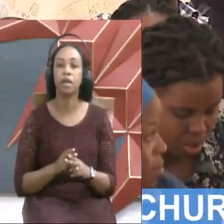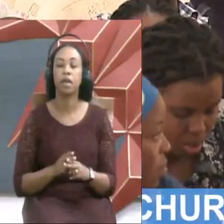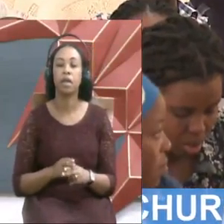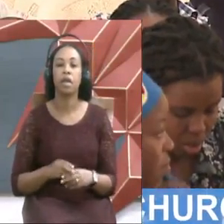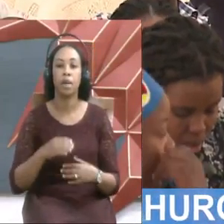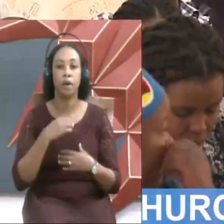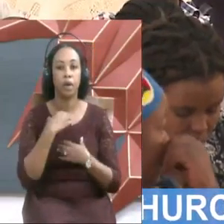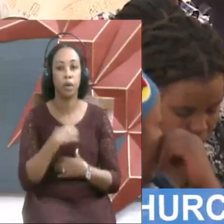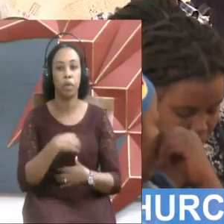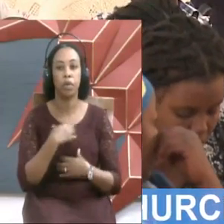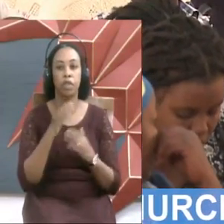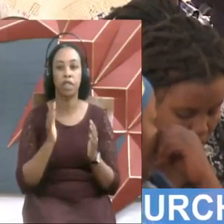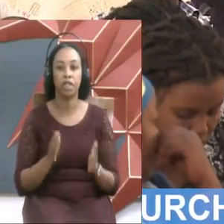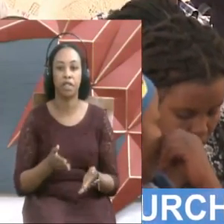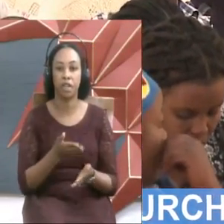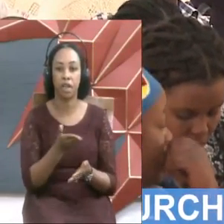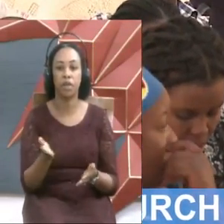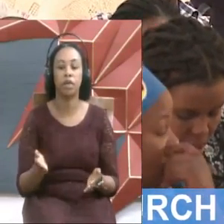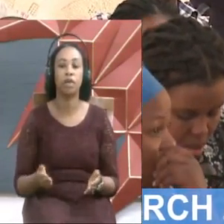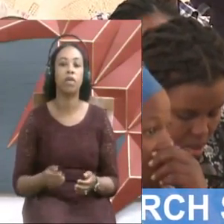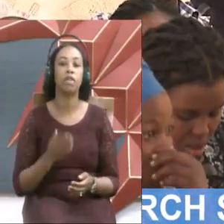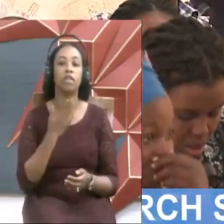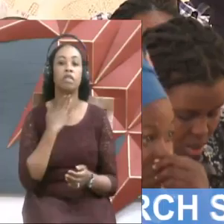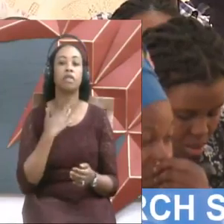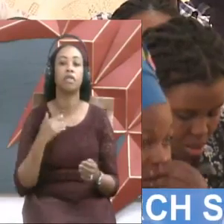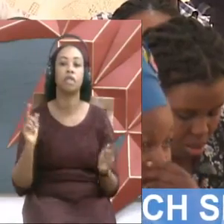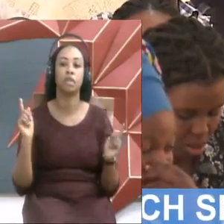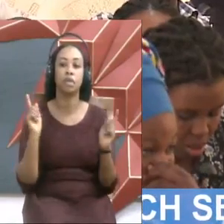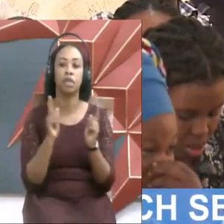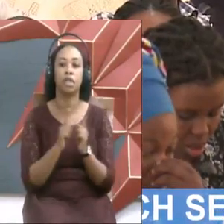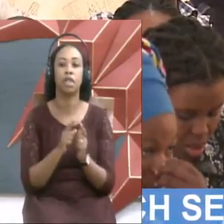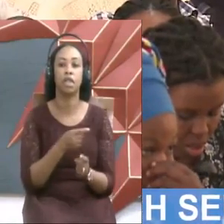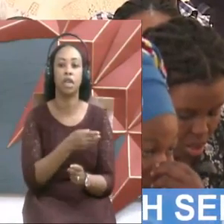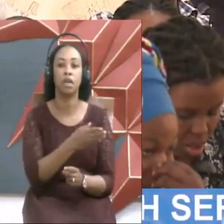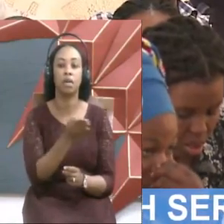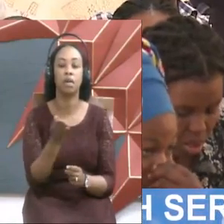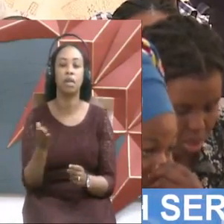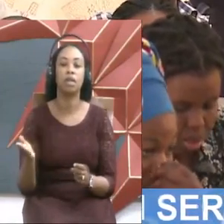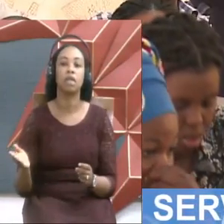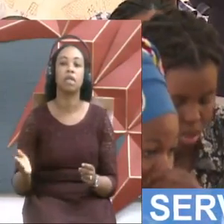suis visiteur. J'ai désiré me réunir avec vous.